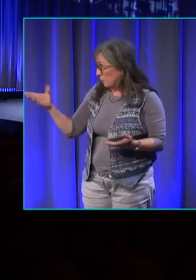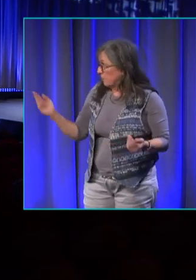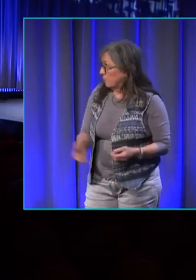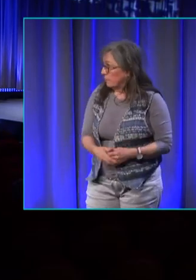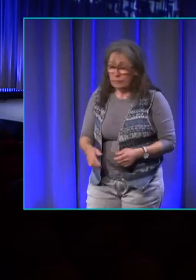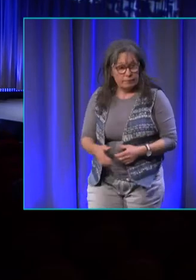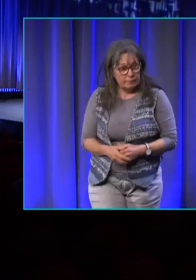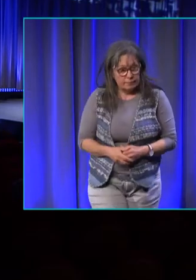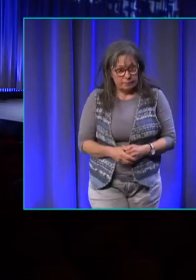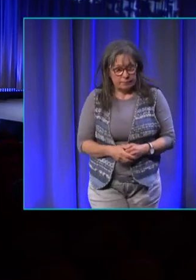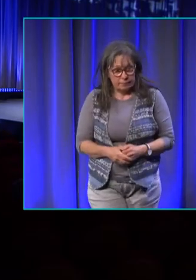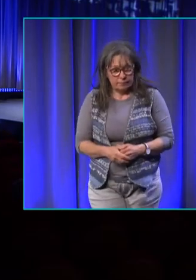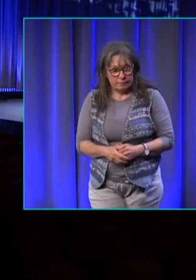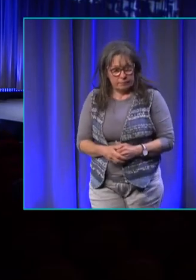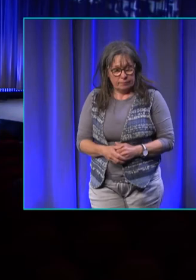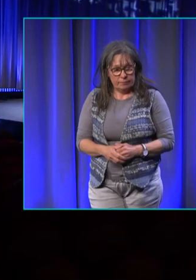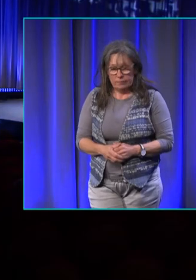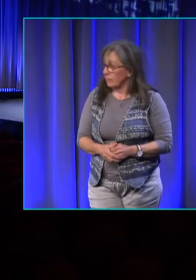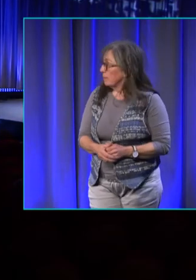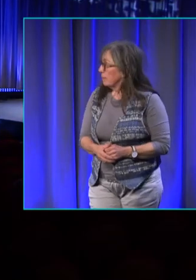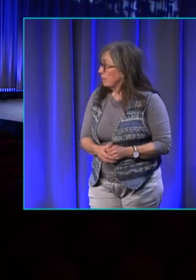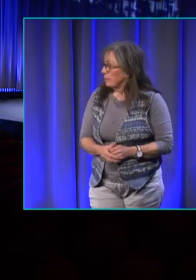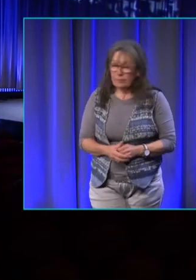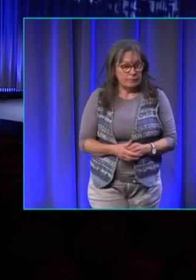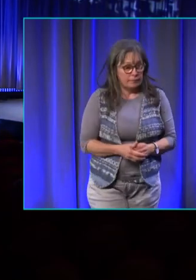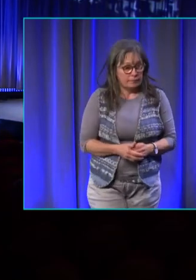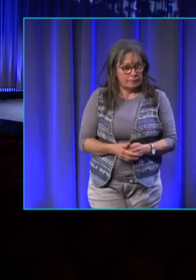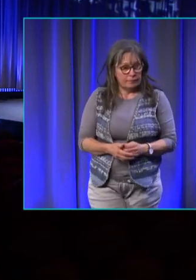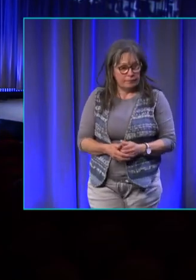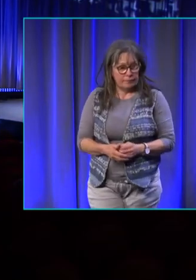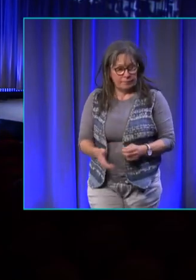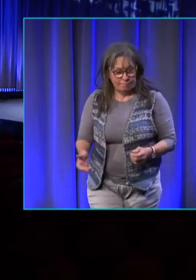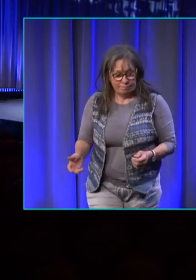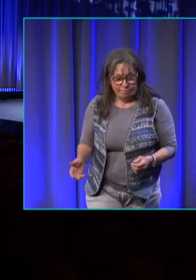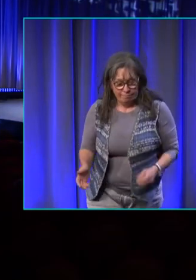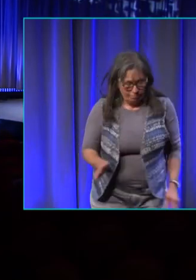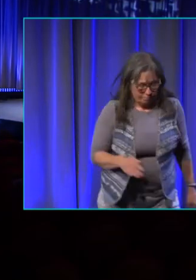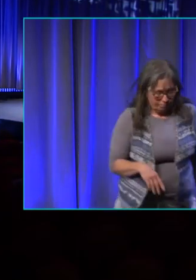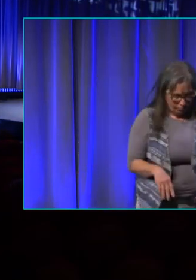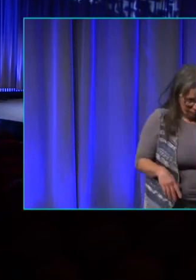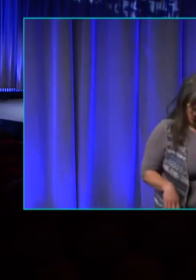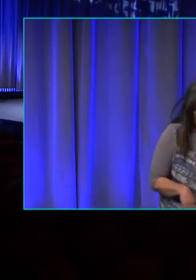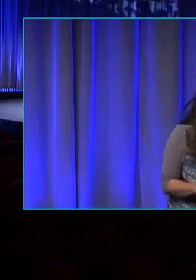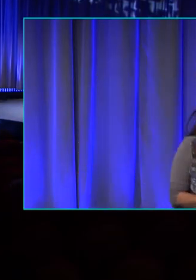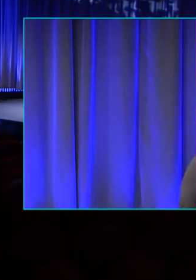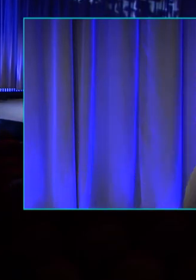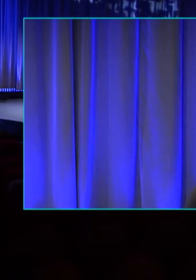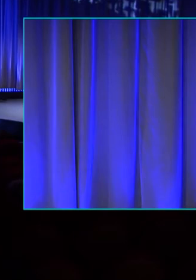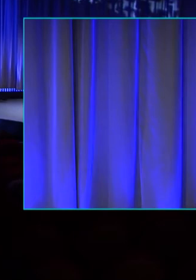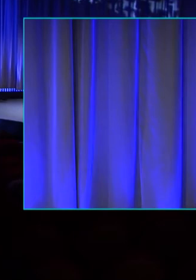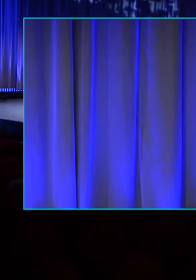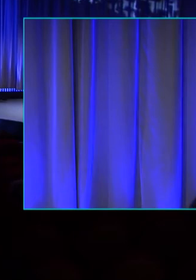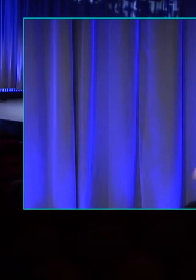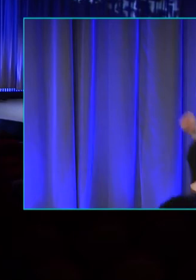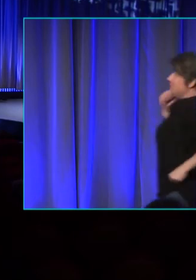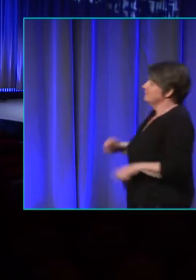même énergie, l'un et l'autre, puisqu'ils sont, et le temps de récupération, puisqu'ils ont la même taille ? Ah, c'est une bonne question. Là,